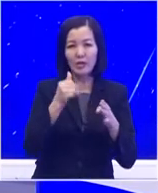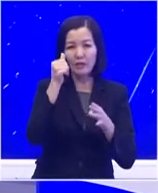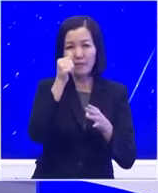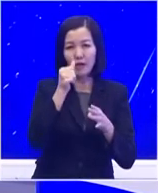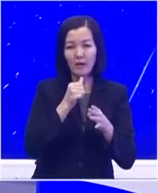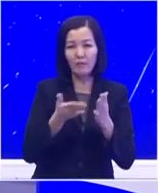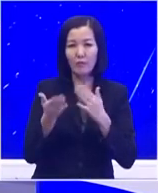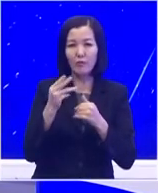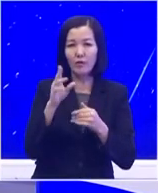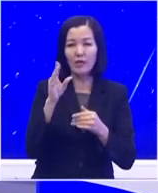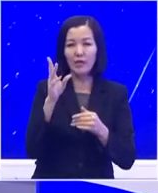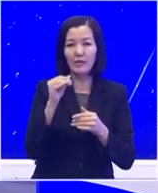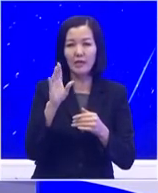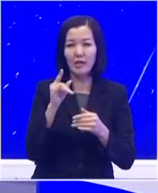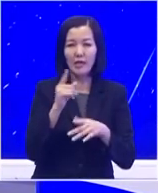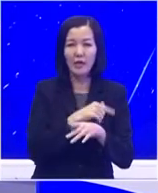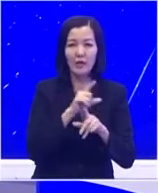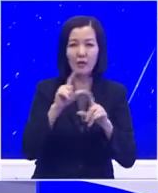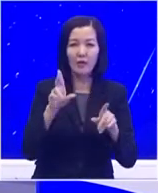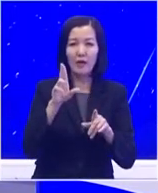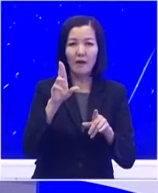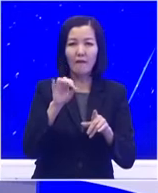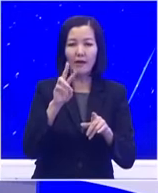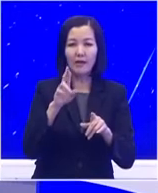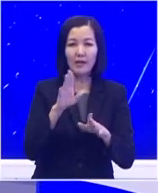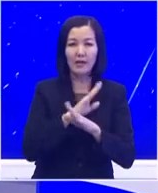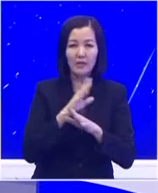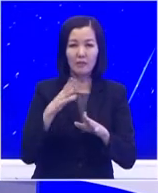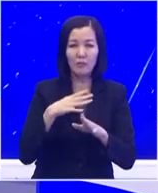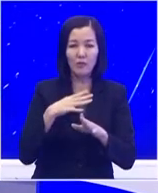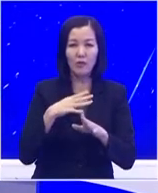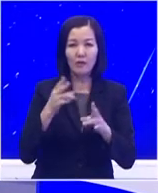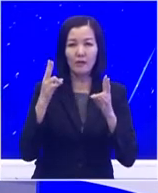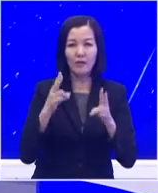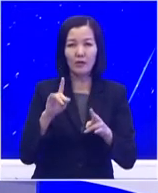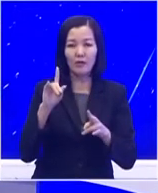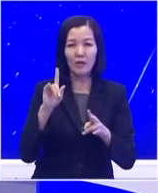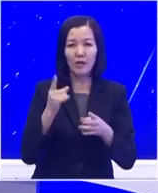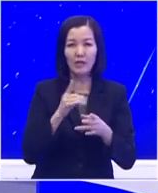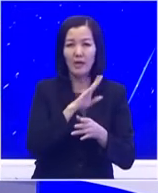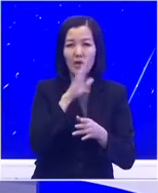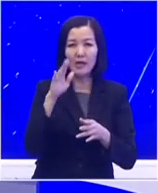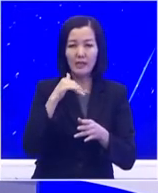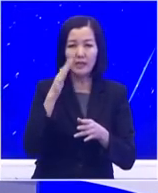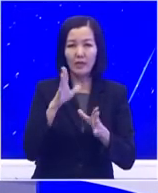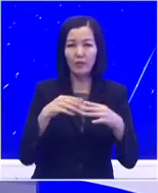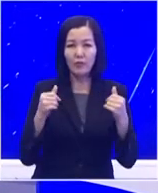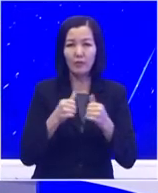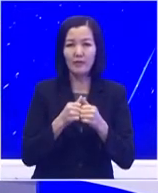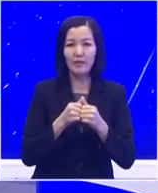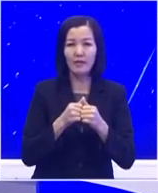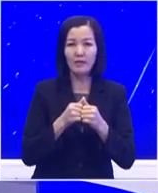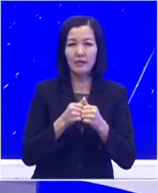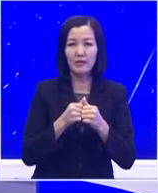Қарасай аудандық ауруханасында Ваня Михалкин қайтыс болған. Қапияда перзентінен көз жазып қалған Михалкиндер